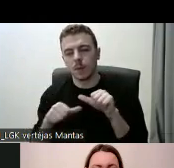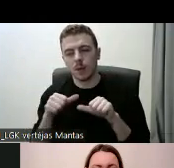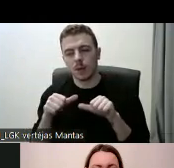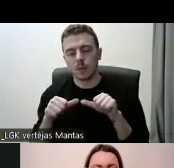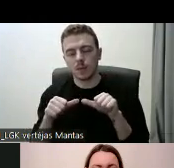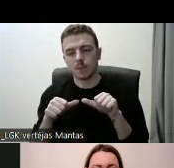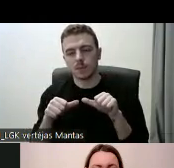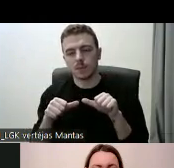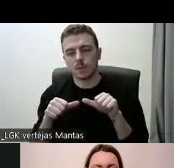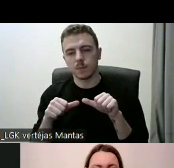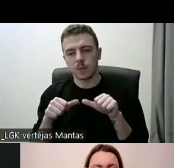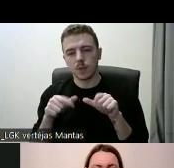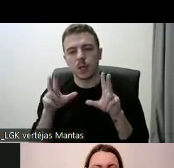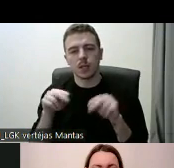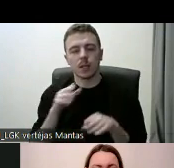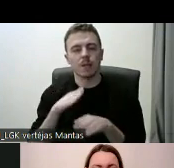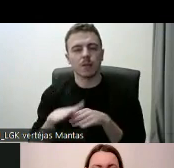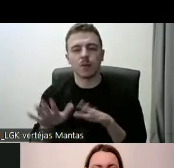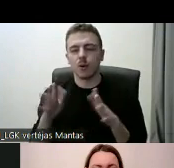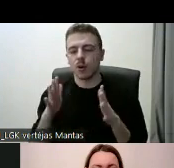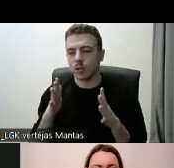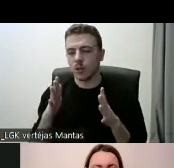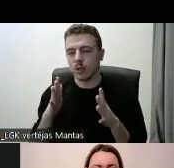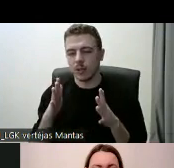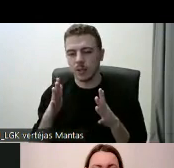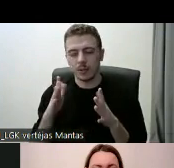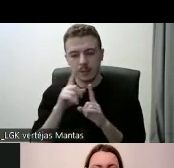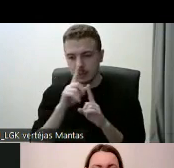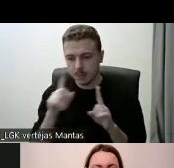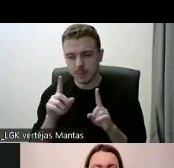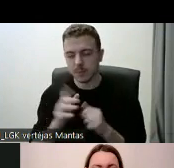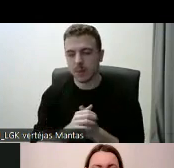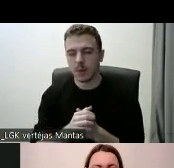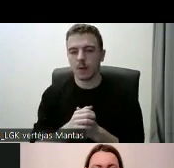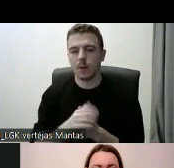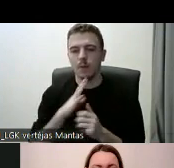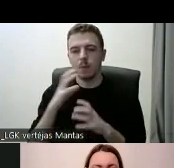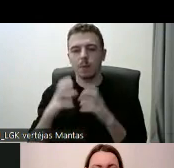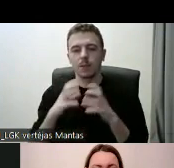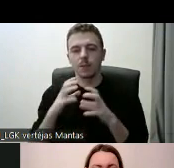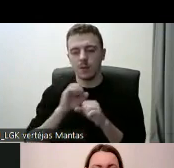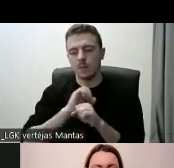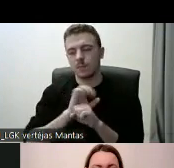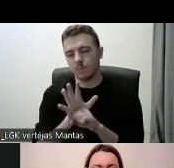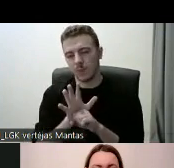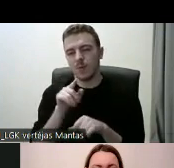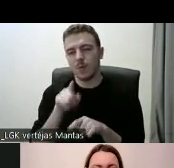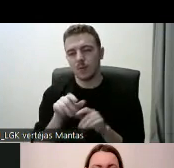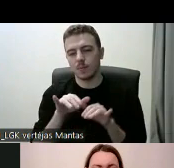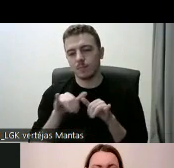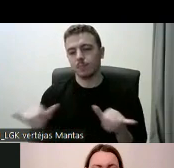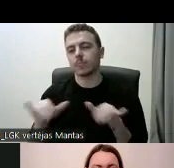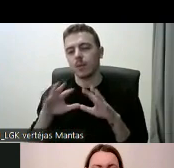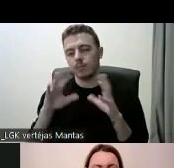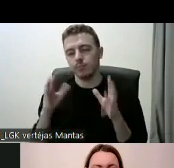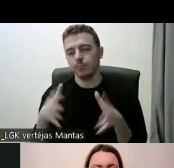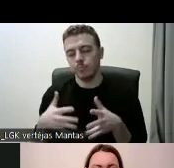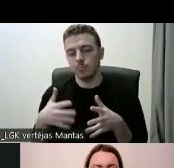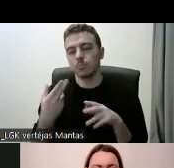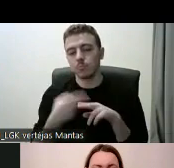Ir tikrai vyko kažkas monumentalaus. Juk buvo pasaulinė pandemija, ko nebuvo galima